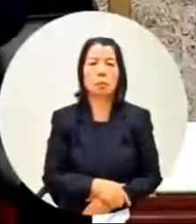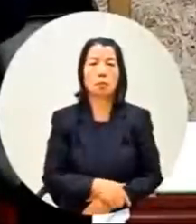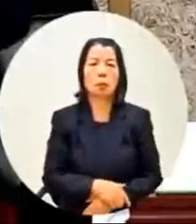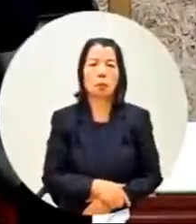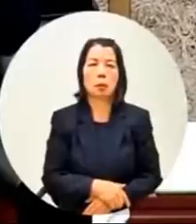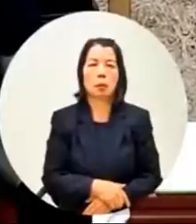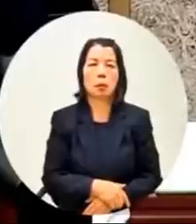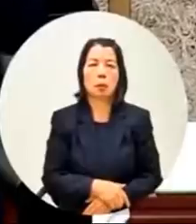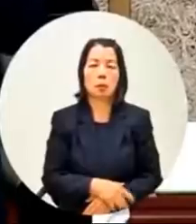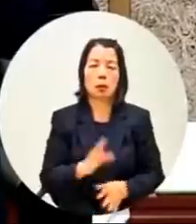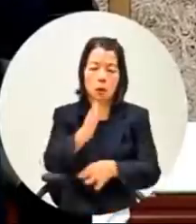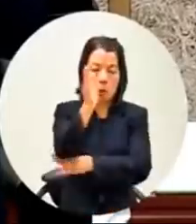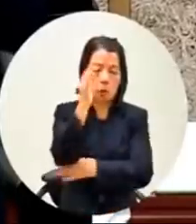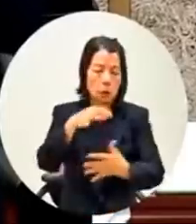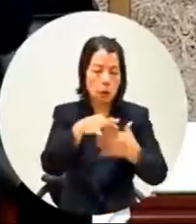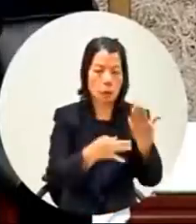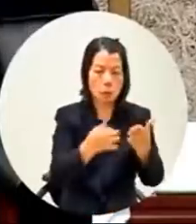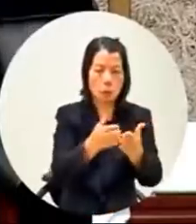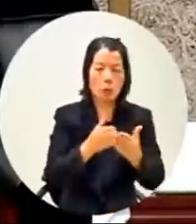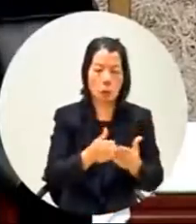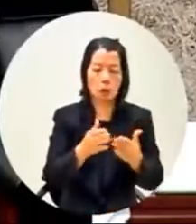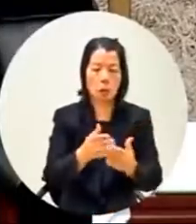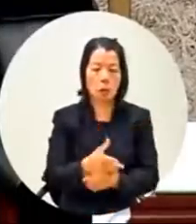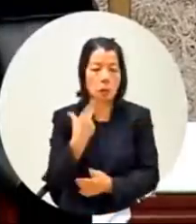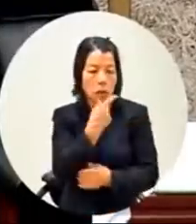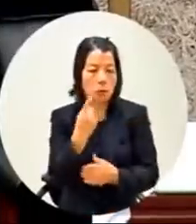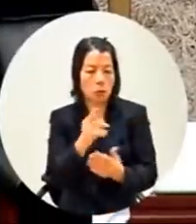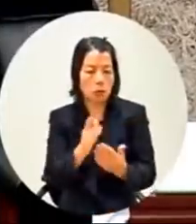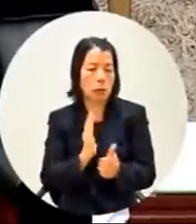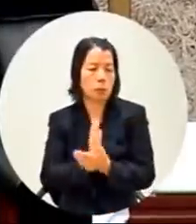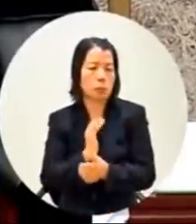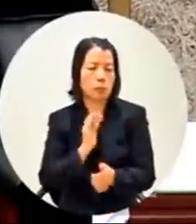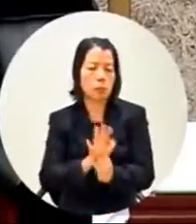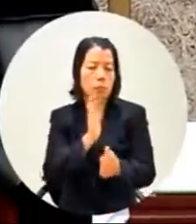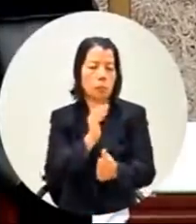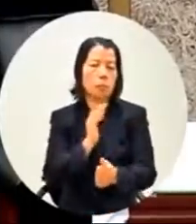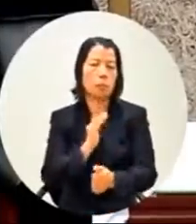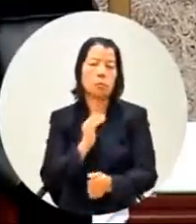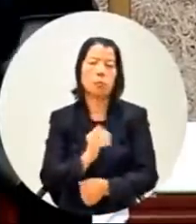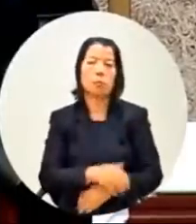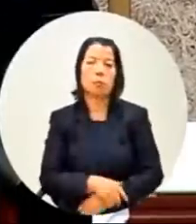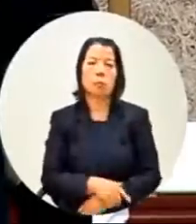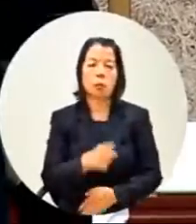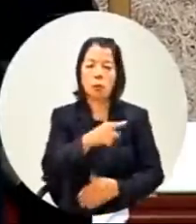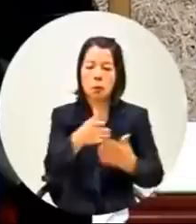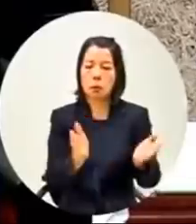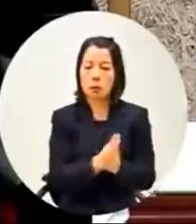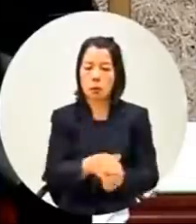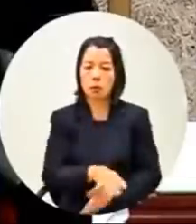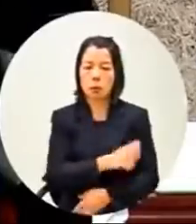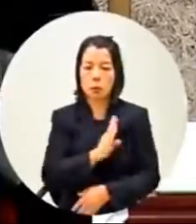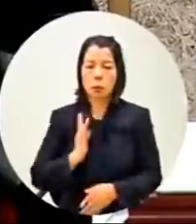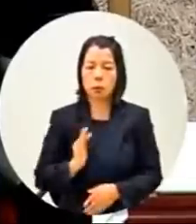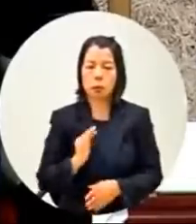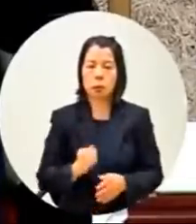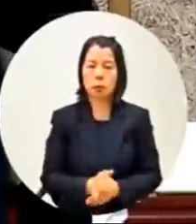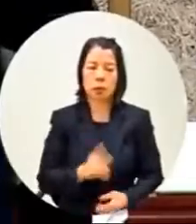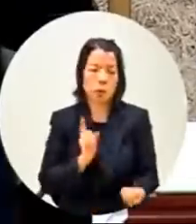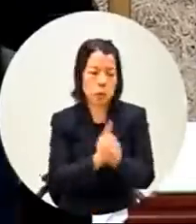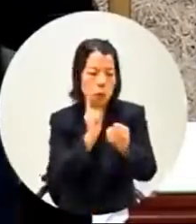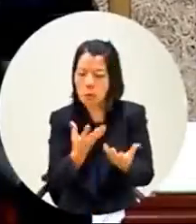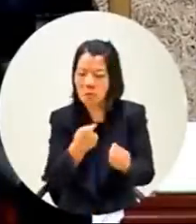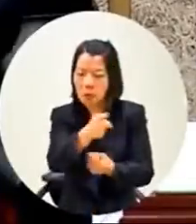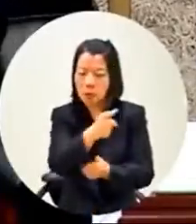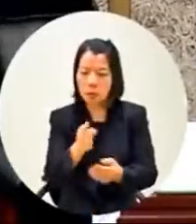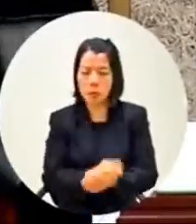么可以用政策的理由就予以驳回呢？局长，你在避重就轻，你不愿意去面对为什么没有